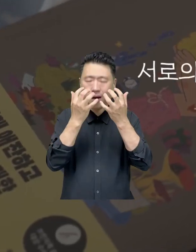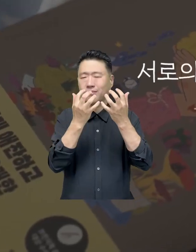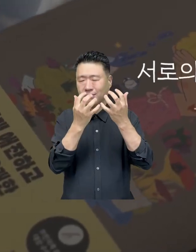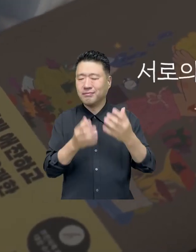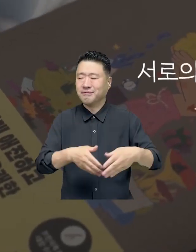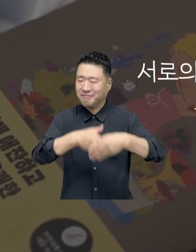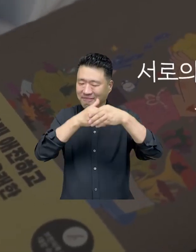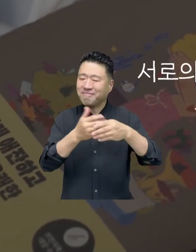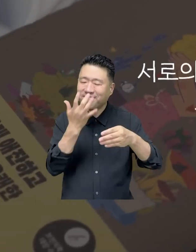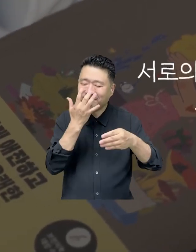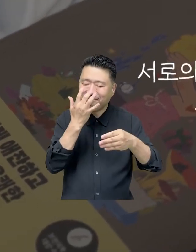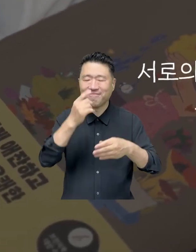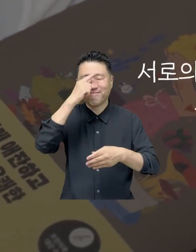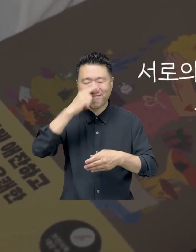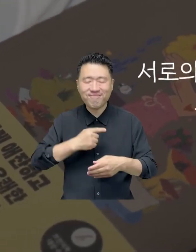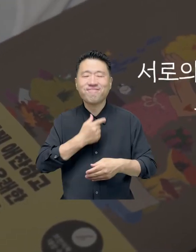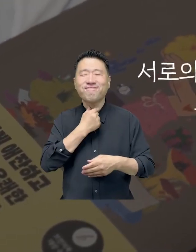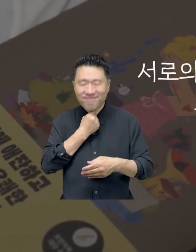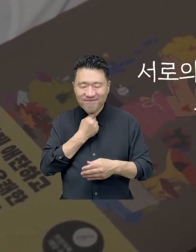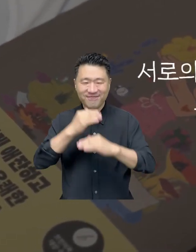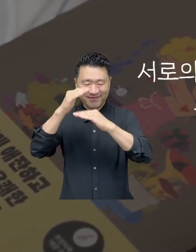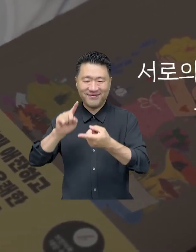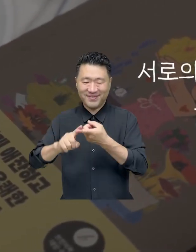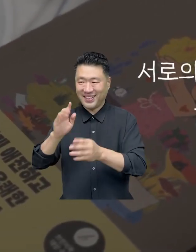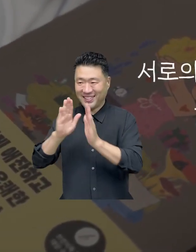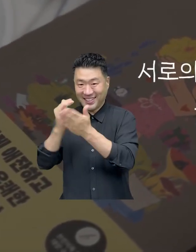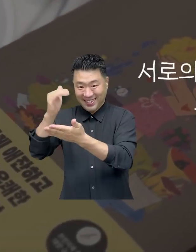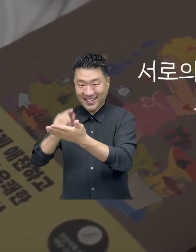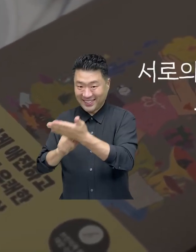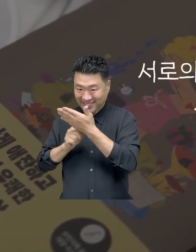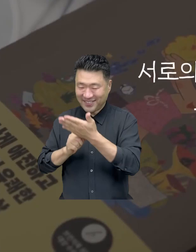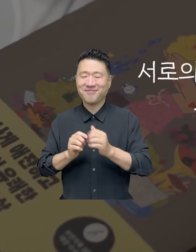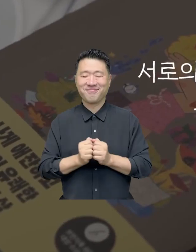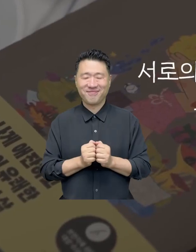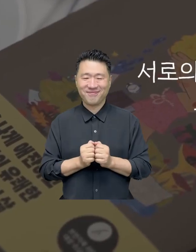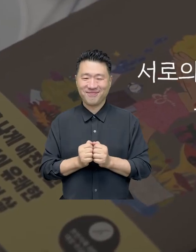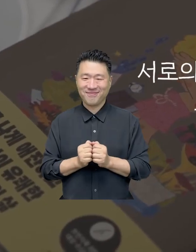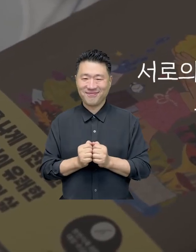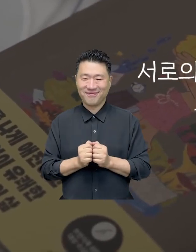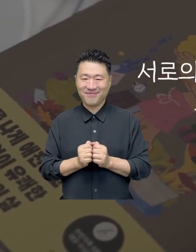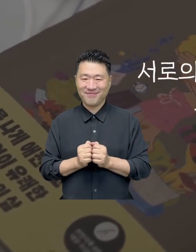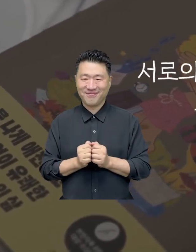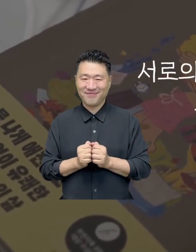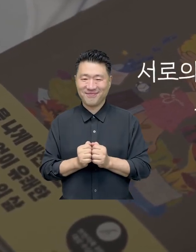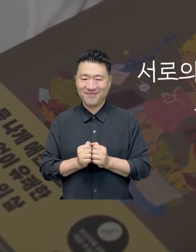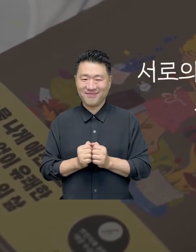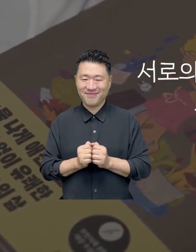고통을 마무시키며 둥그러지기를. 젊은 ADHD의 슬픔. 프롤로그에서.